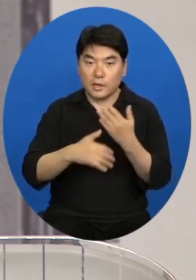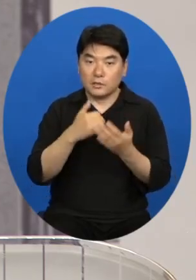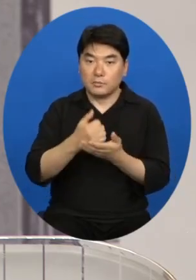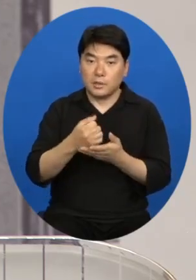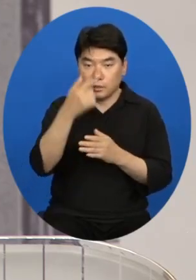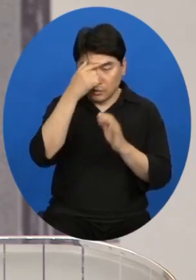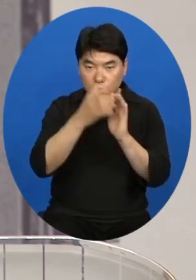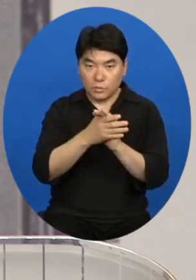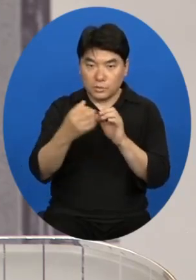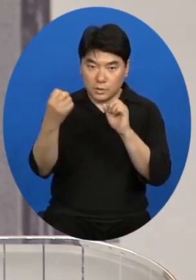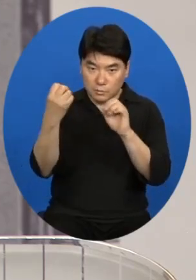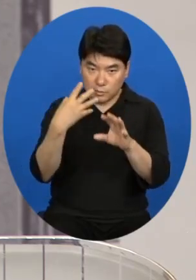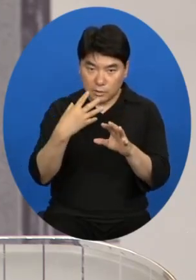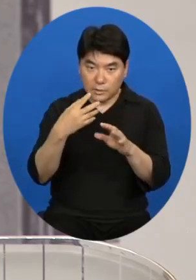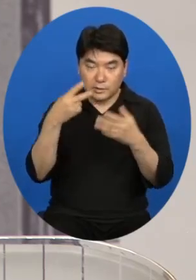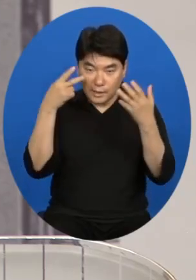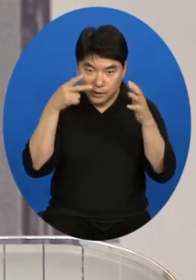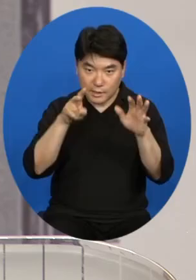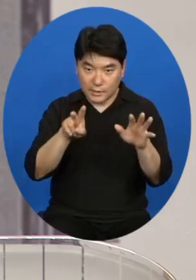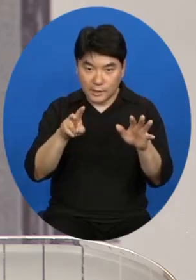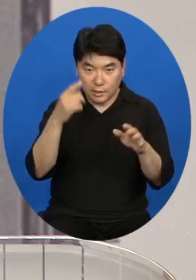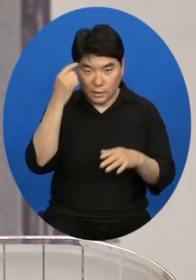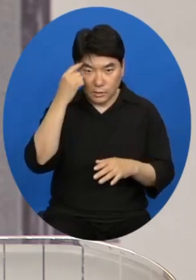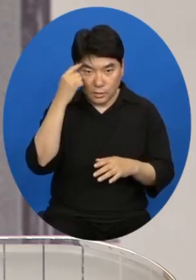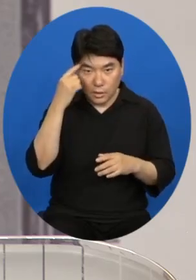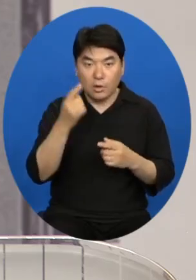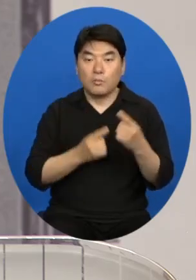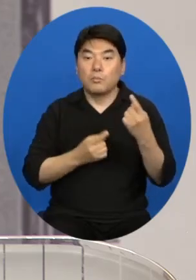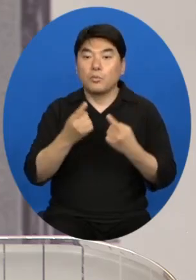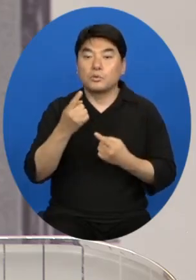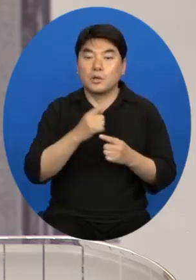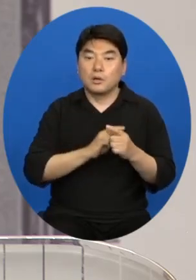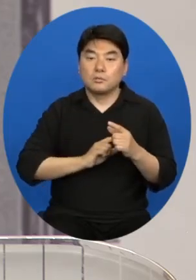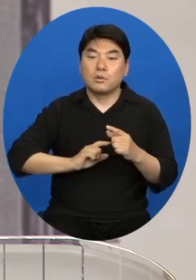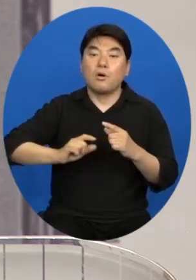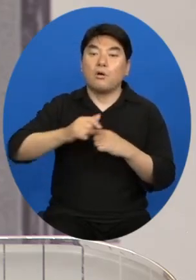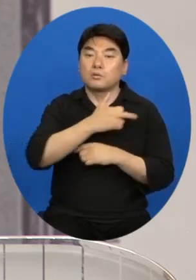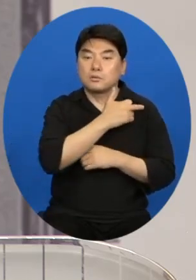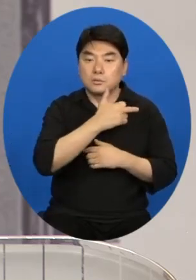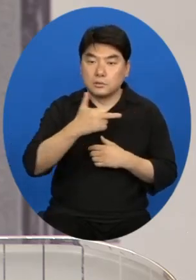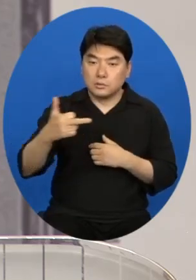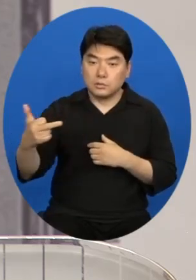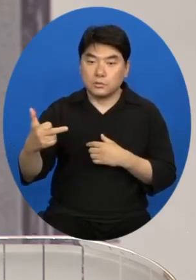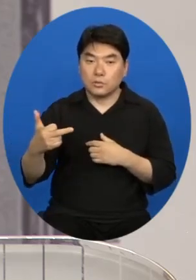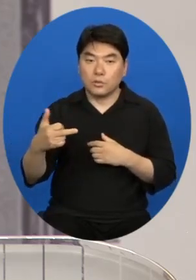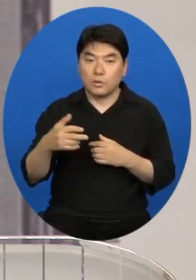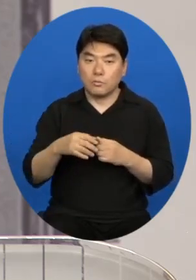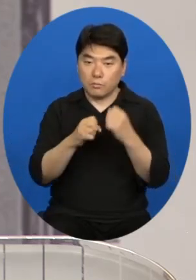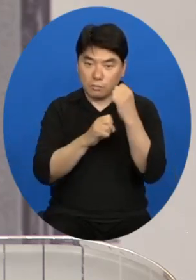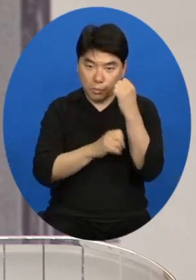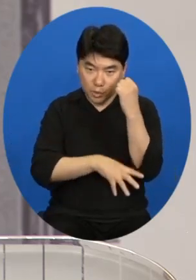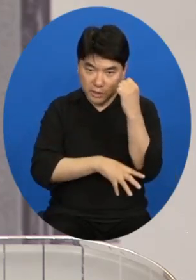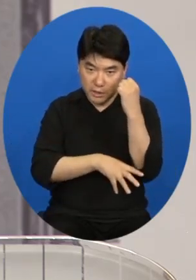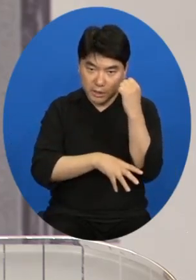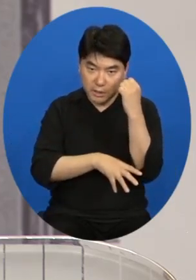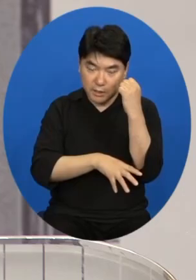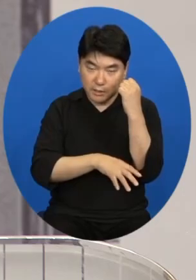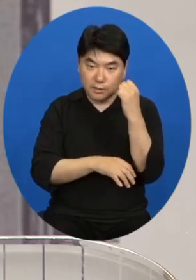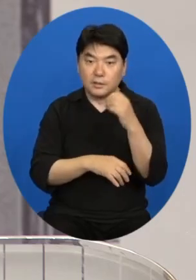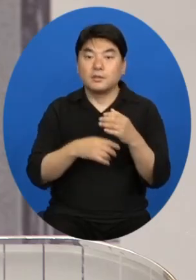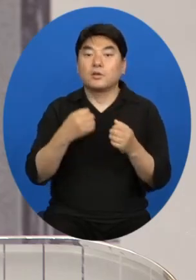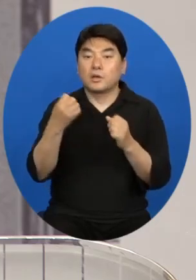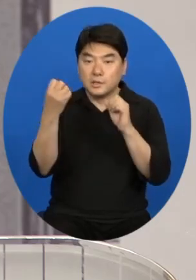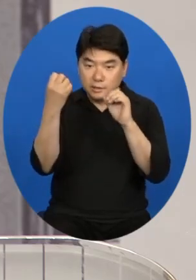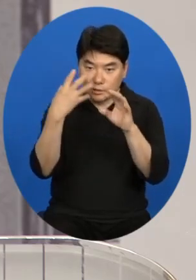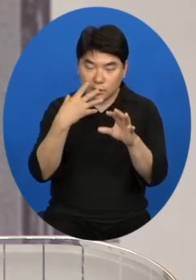응답은 다니엘이 생각하고 구했던 것보다 훨씬 더 크고 보다 본질적인